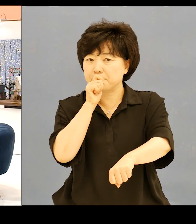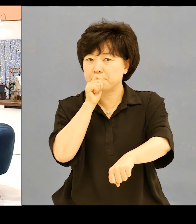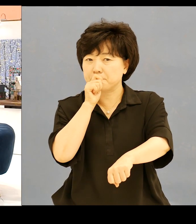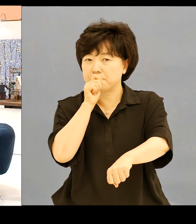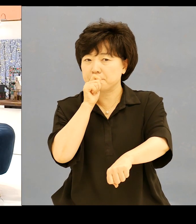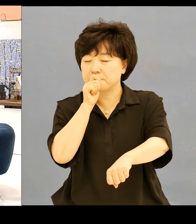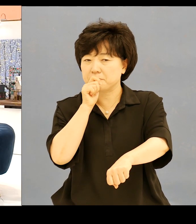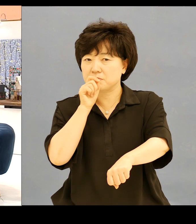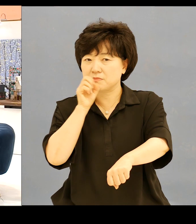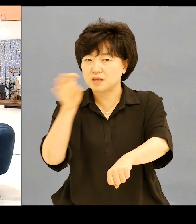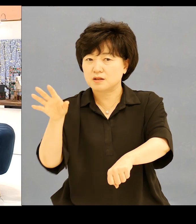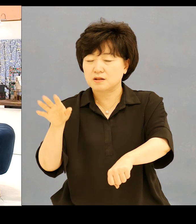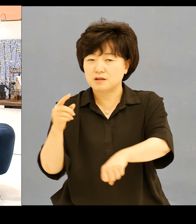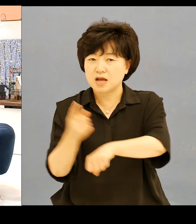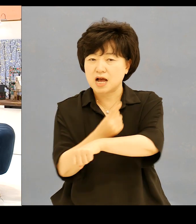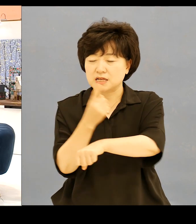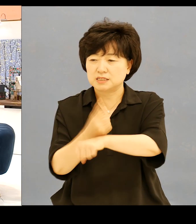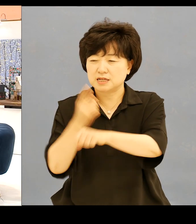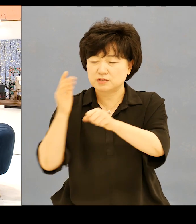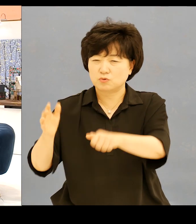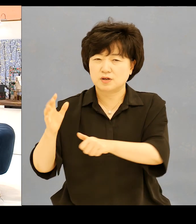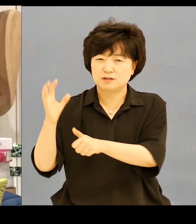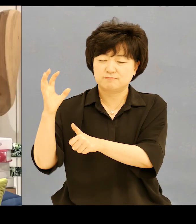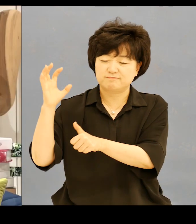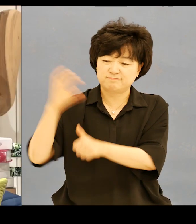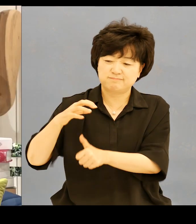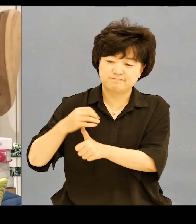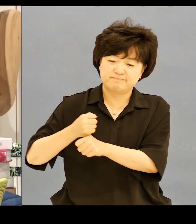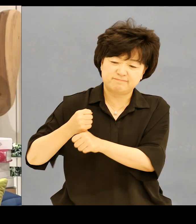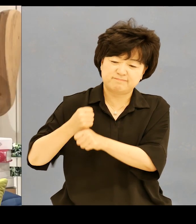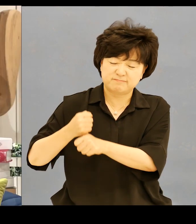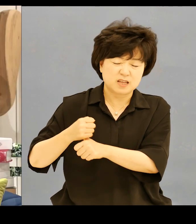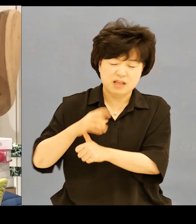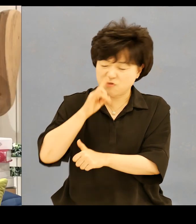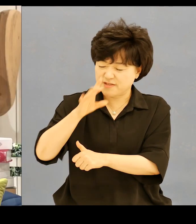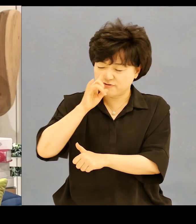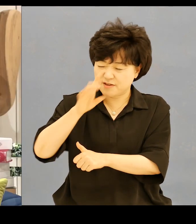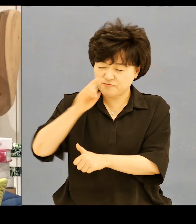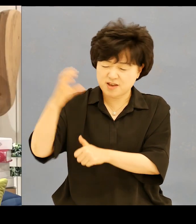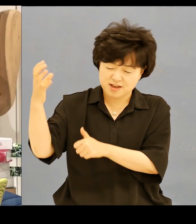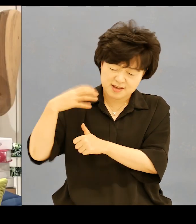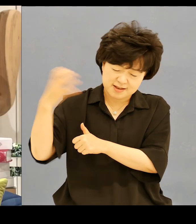계속 짓누르시더라고요. 그 한 시간 동안 저를 붙잡고. 그래서 제가